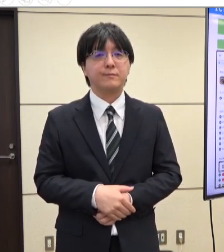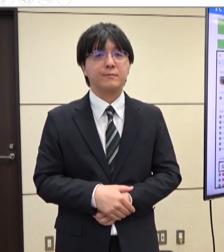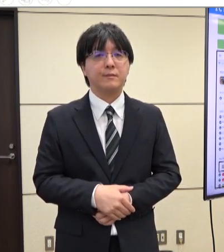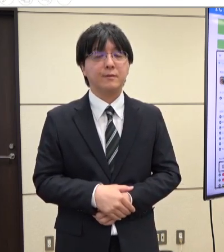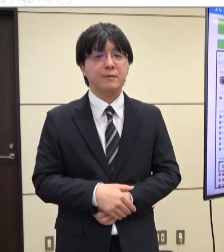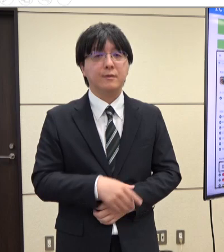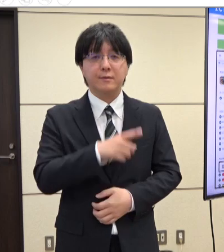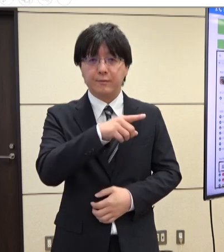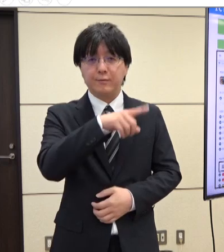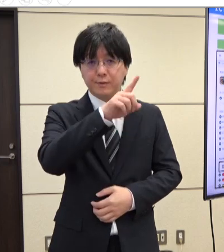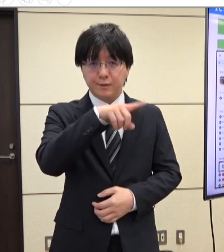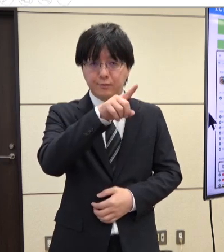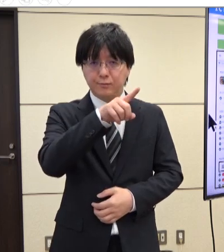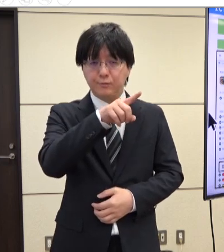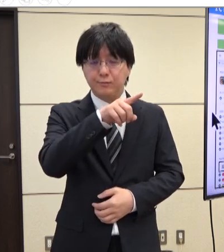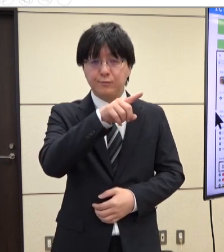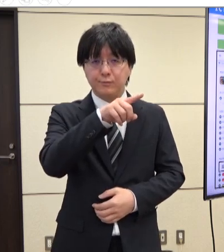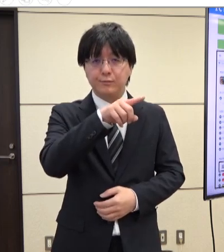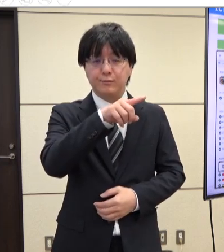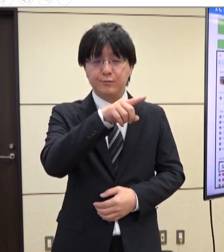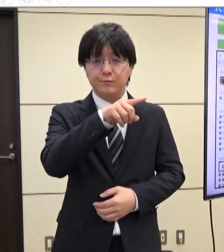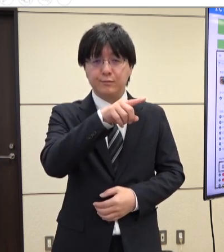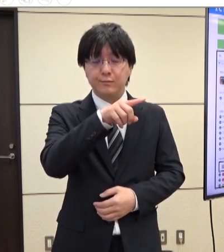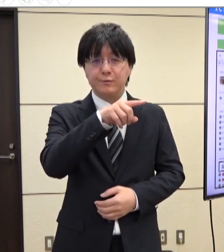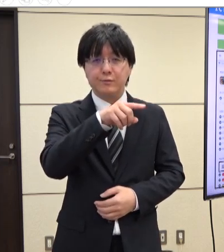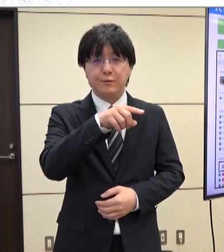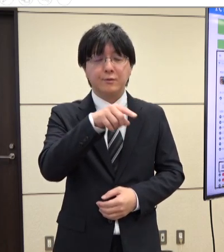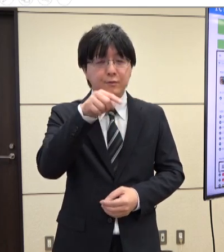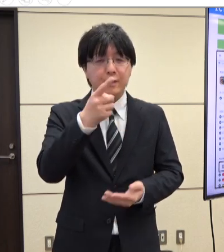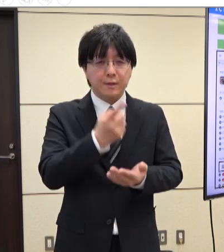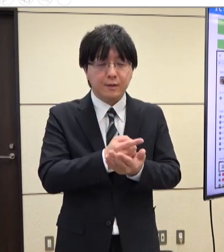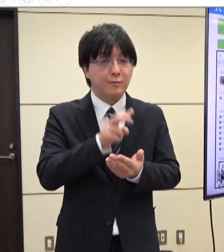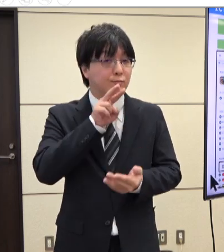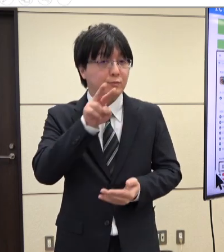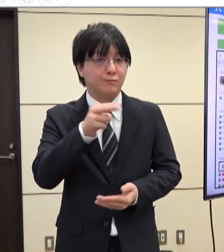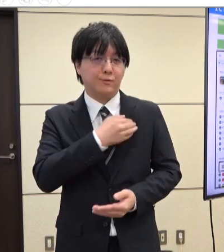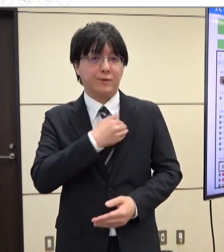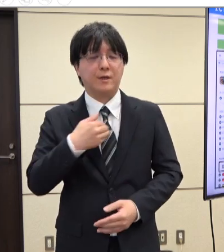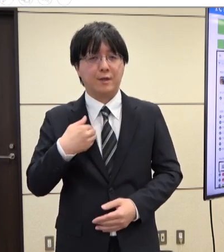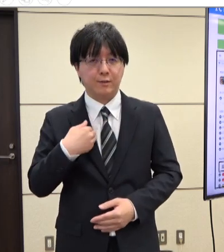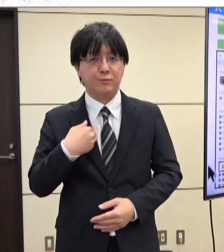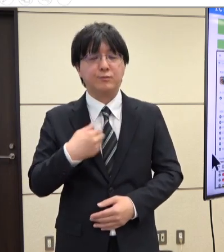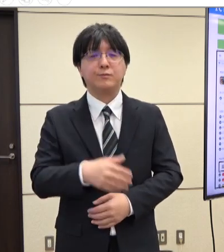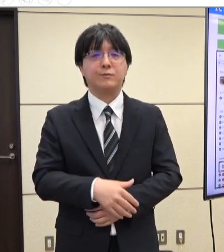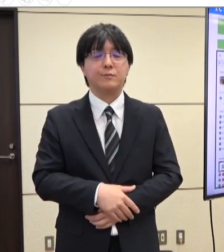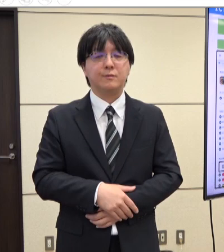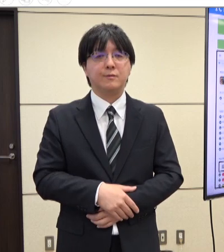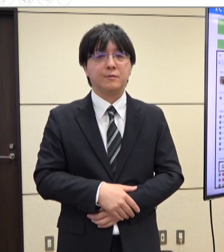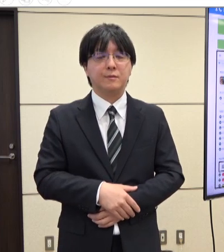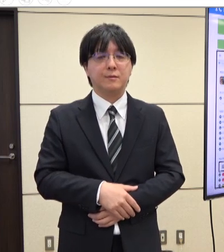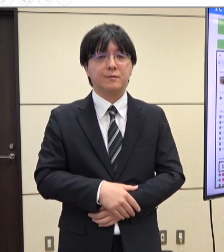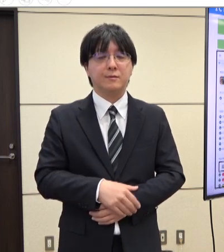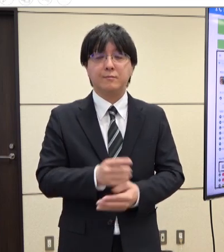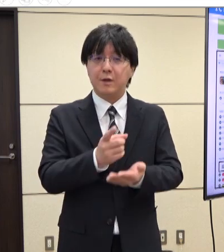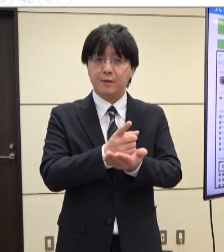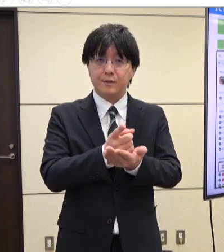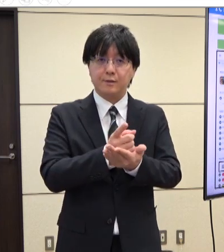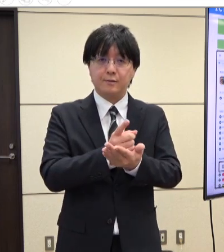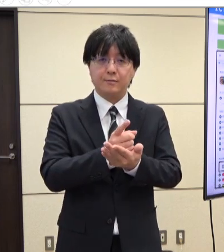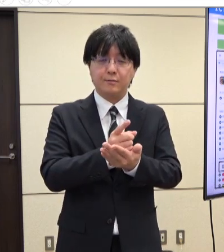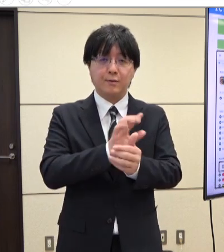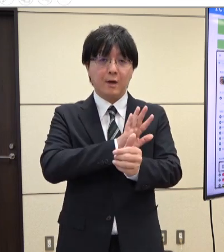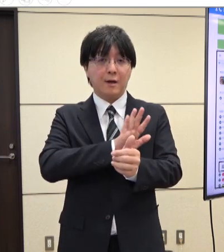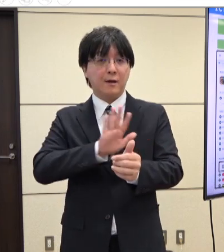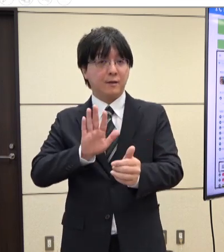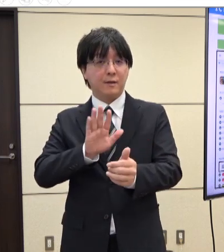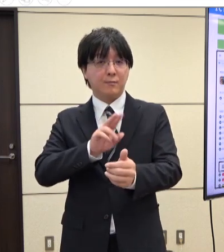表示の種類を選択することが可能でありますし、地図の背景を塗り、切り替えること